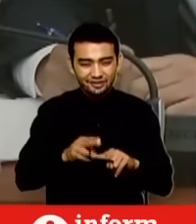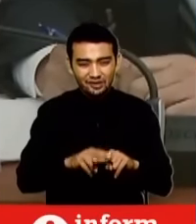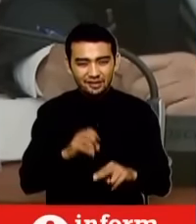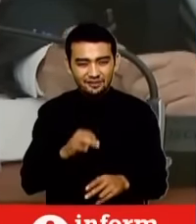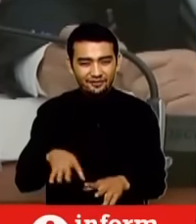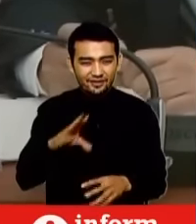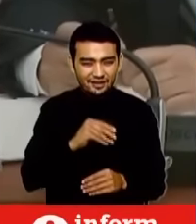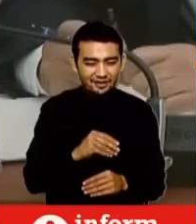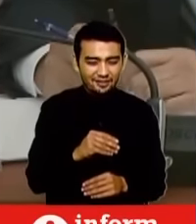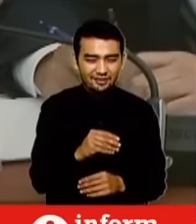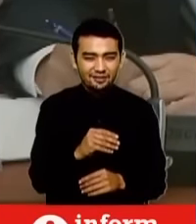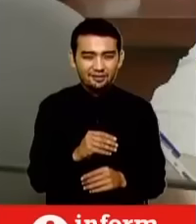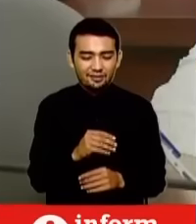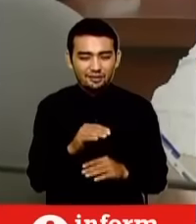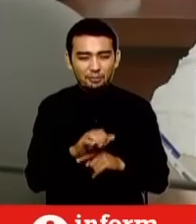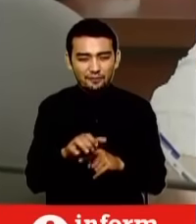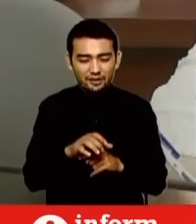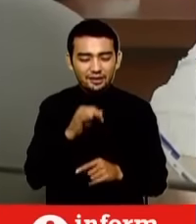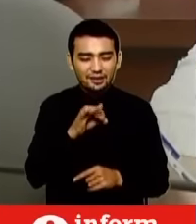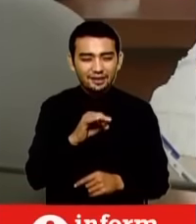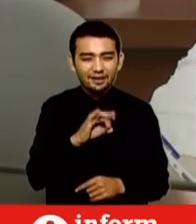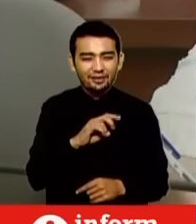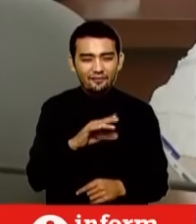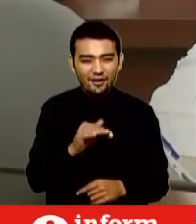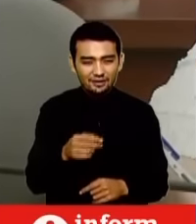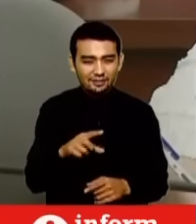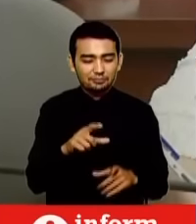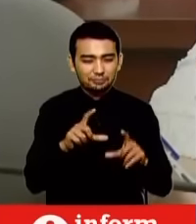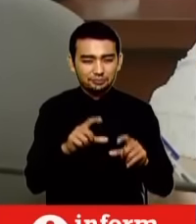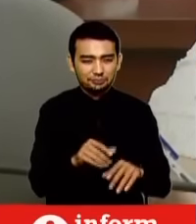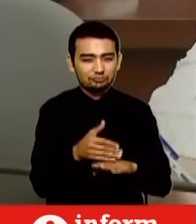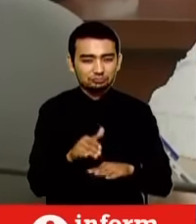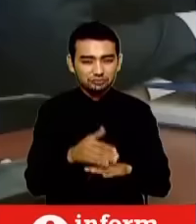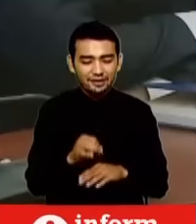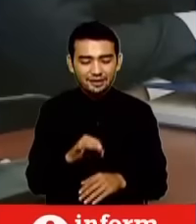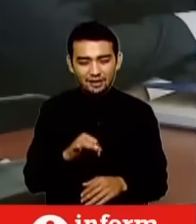всех основных отраслях. В то же время инфляция постепенно снижается, и к концу года она